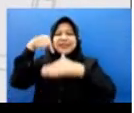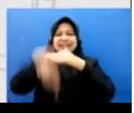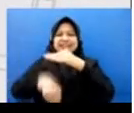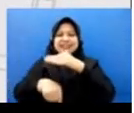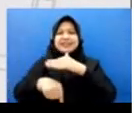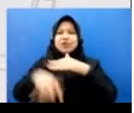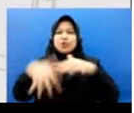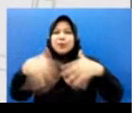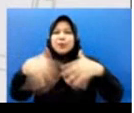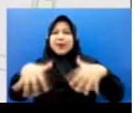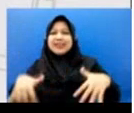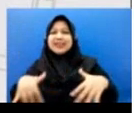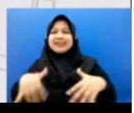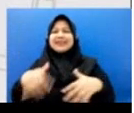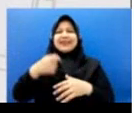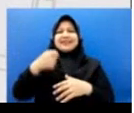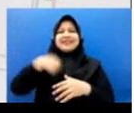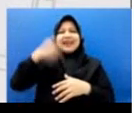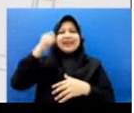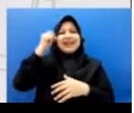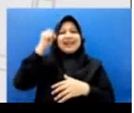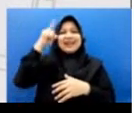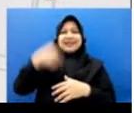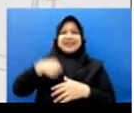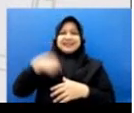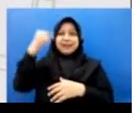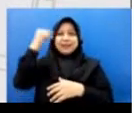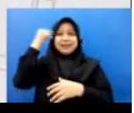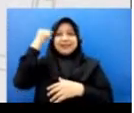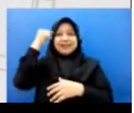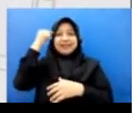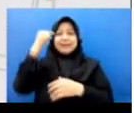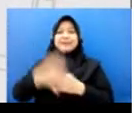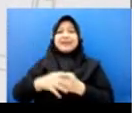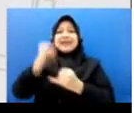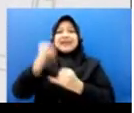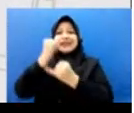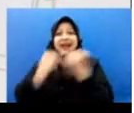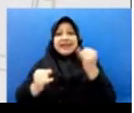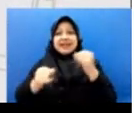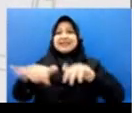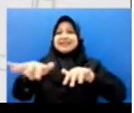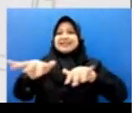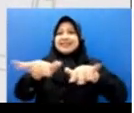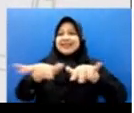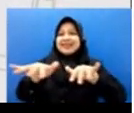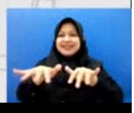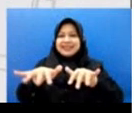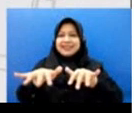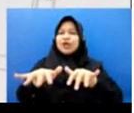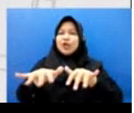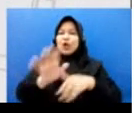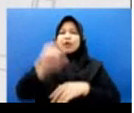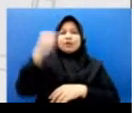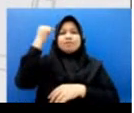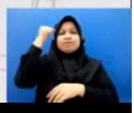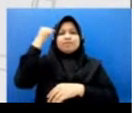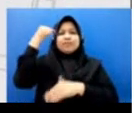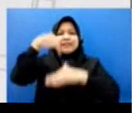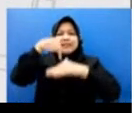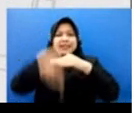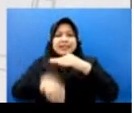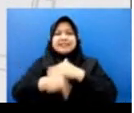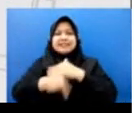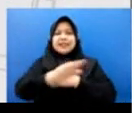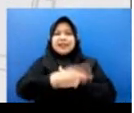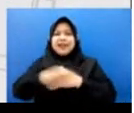berpikir. Dan yang terakhir adalah strategi untuk mengapresiasi berpikir kritis yang dipraktikkan oleh